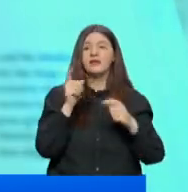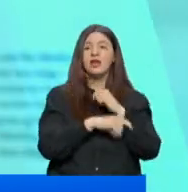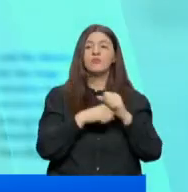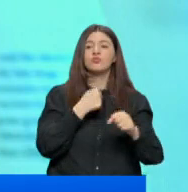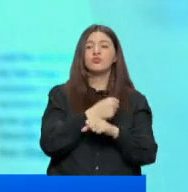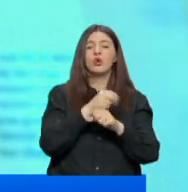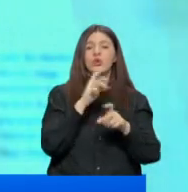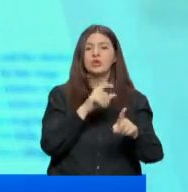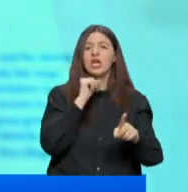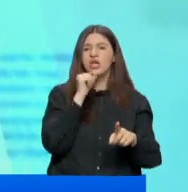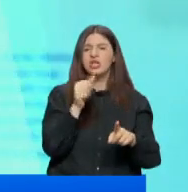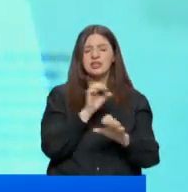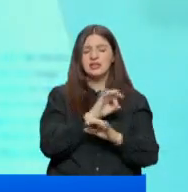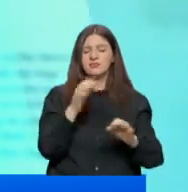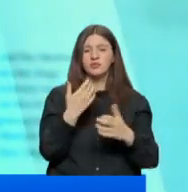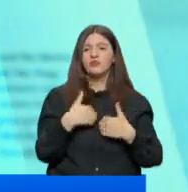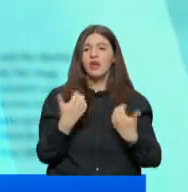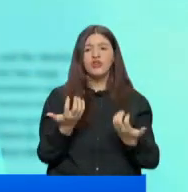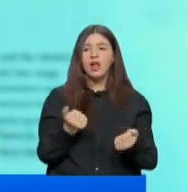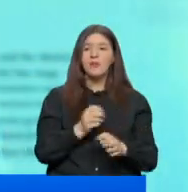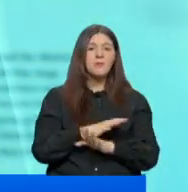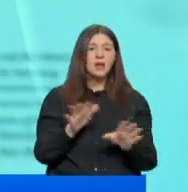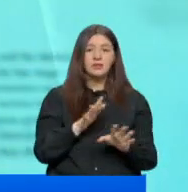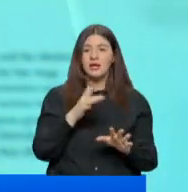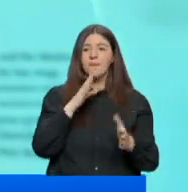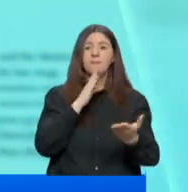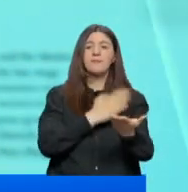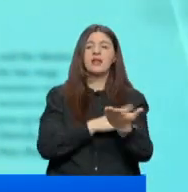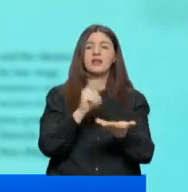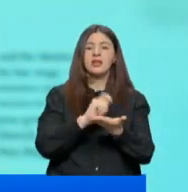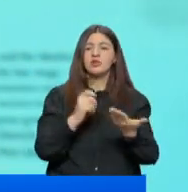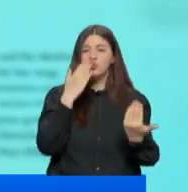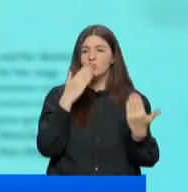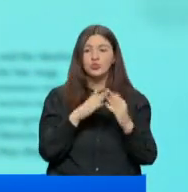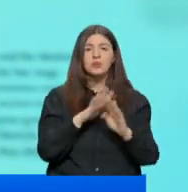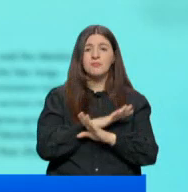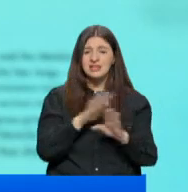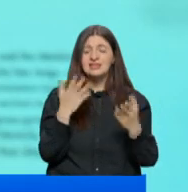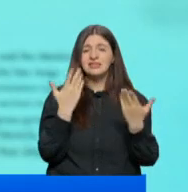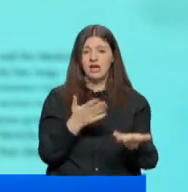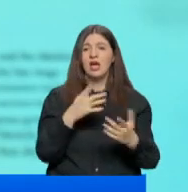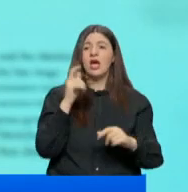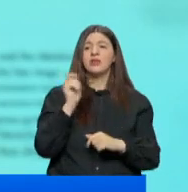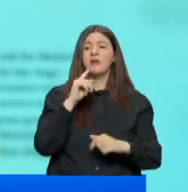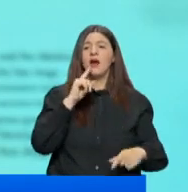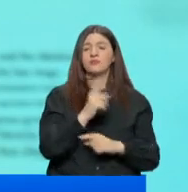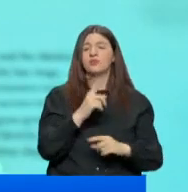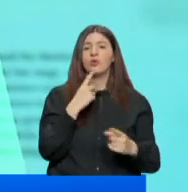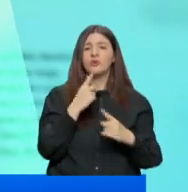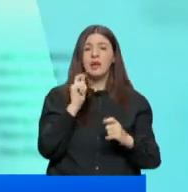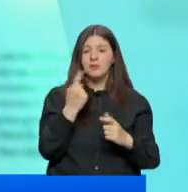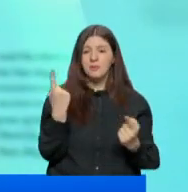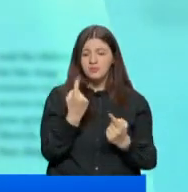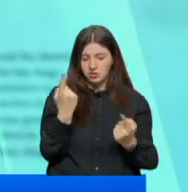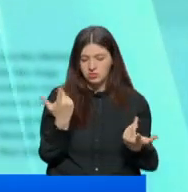bakımından somut hiçbir güvence almadı. Belgede yazılanlara uyulmadığı takdirde yaptırımdan söz eden bir